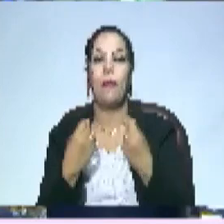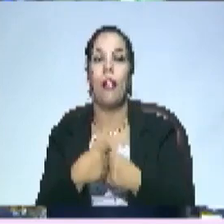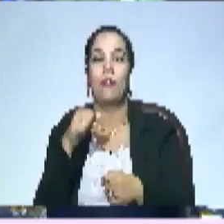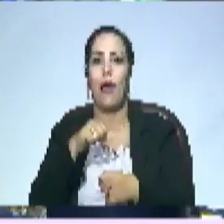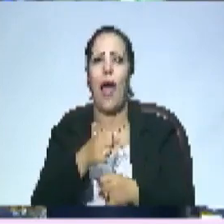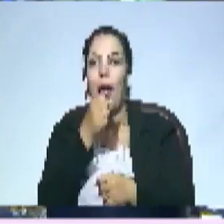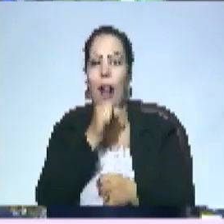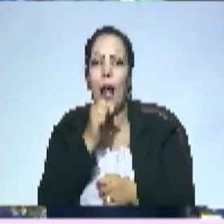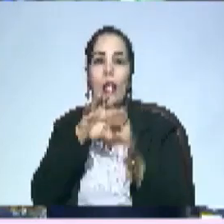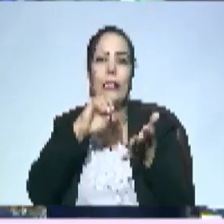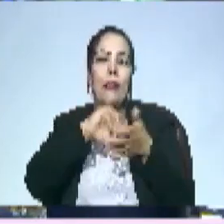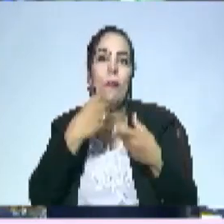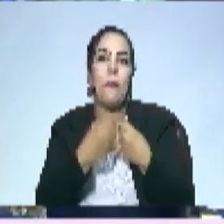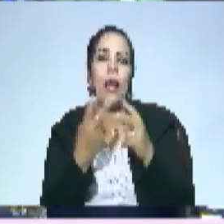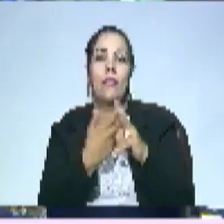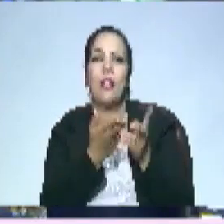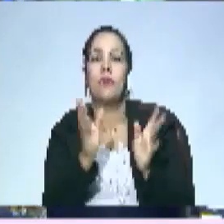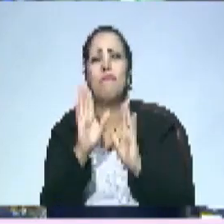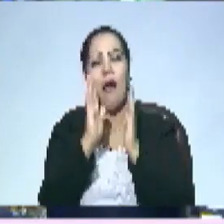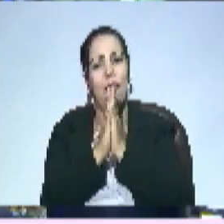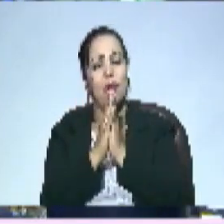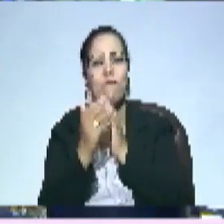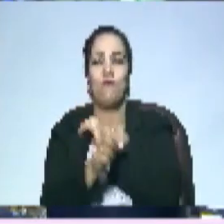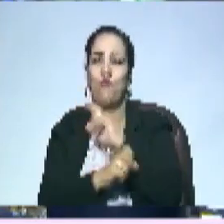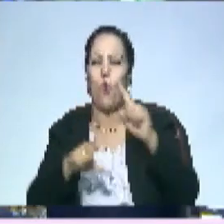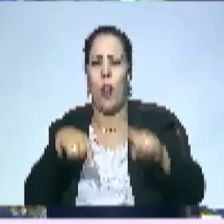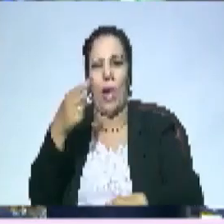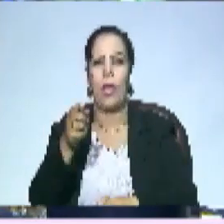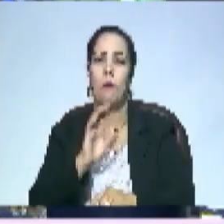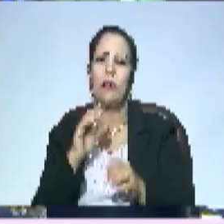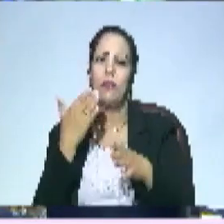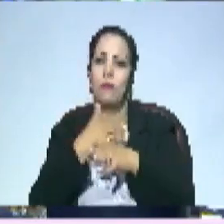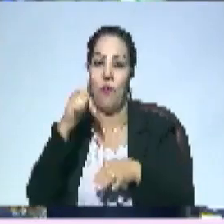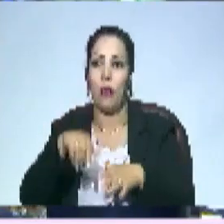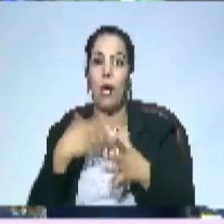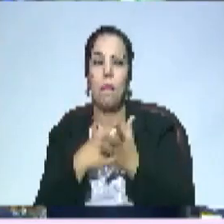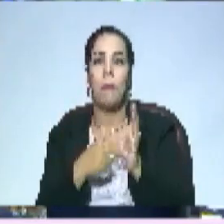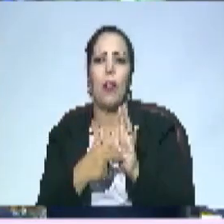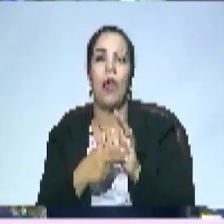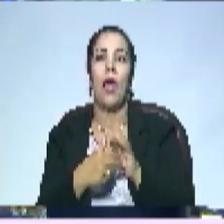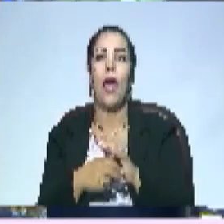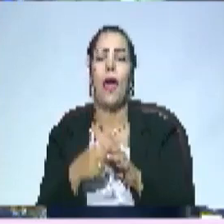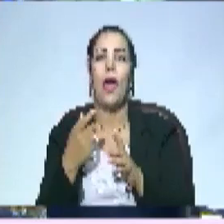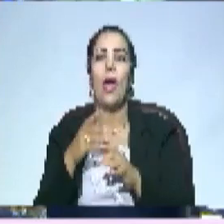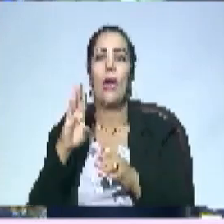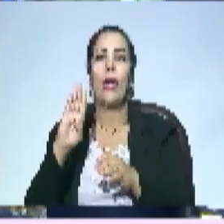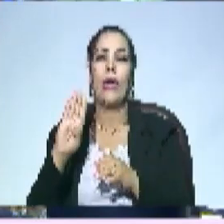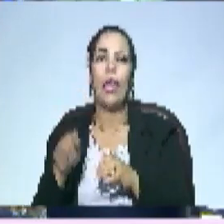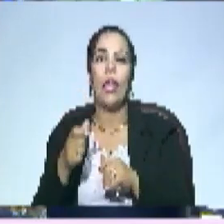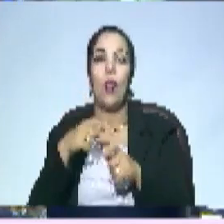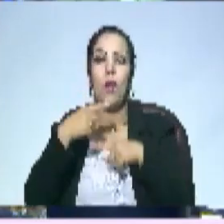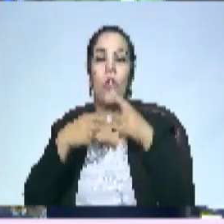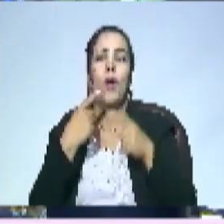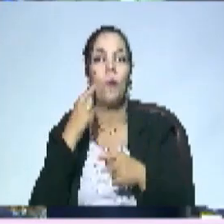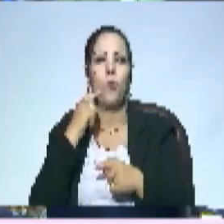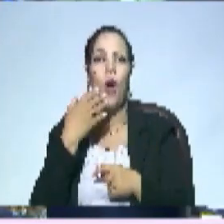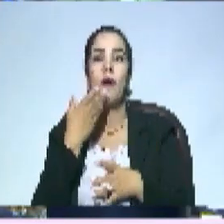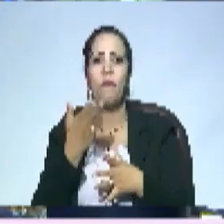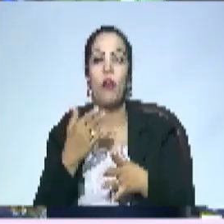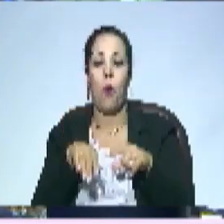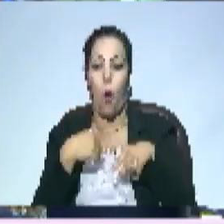الناس، لكن معلش هنعمله الحلقة الجاية، النهاردة بس هنعمل الكانالوني الحلو عشان إيه فرصة أن معانا الكانالوني